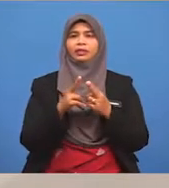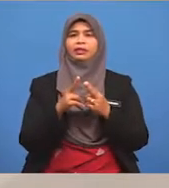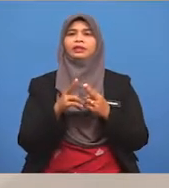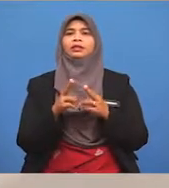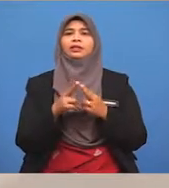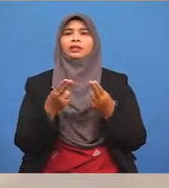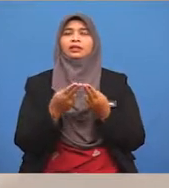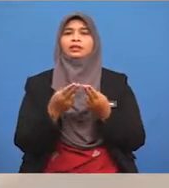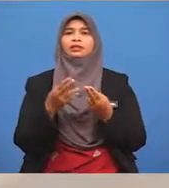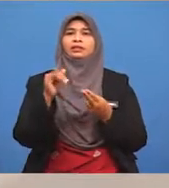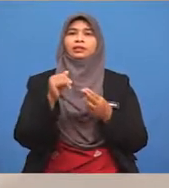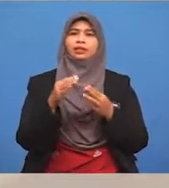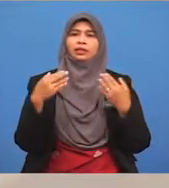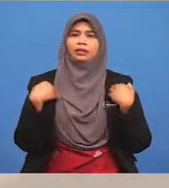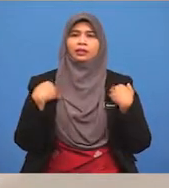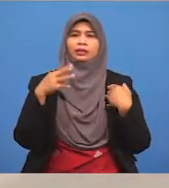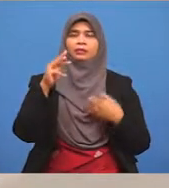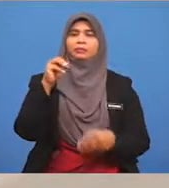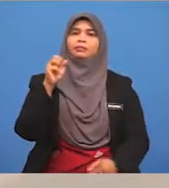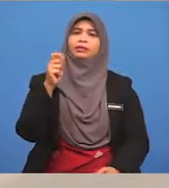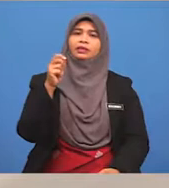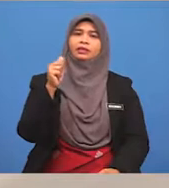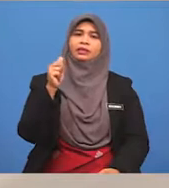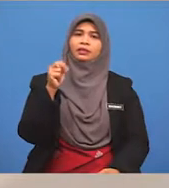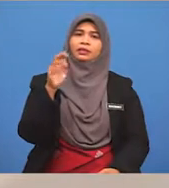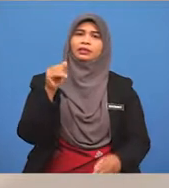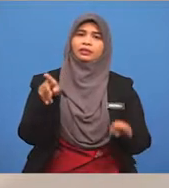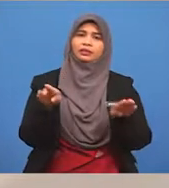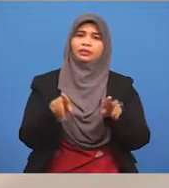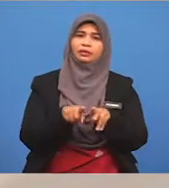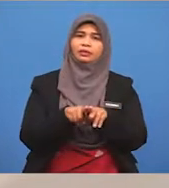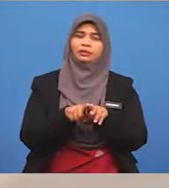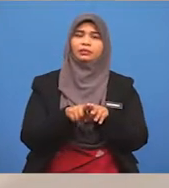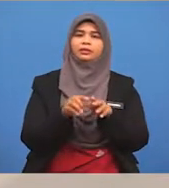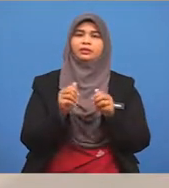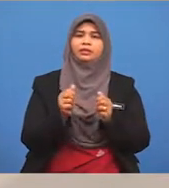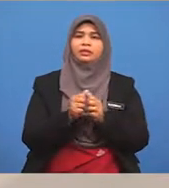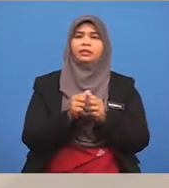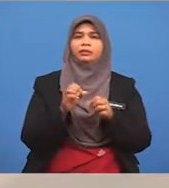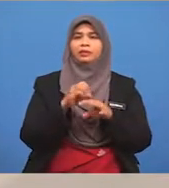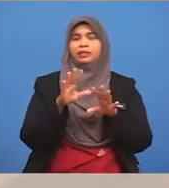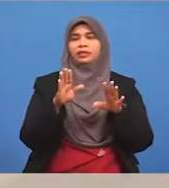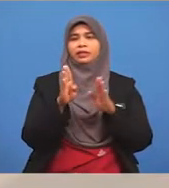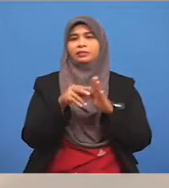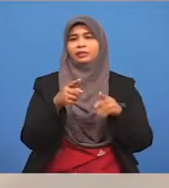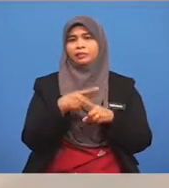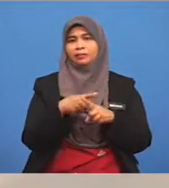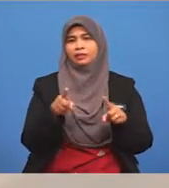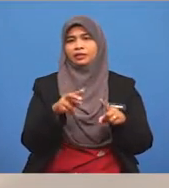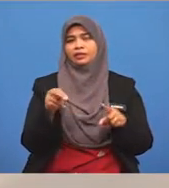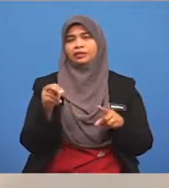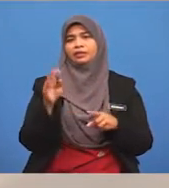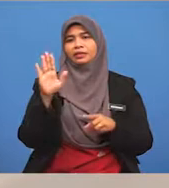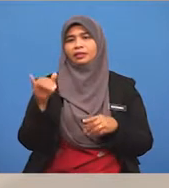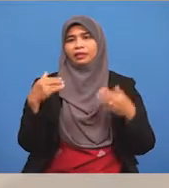sama atau hampir sama dalam satu tempat dan menyatakan perbezaan yang terdapat